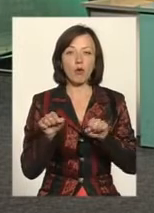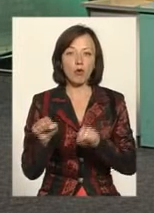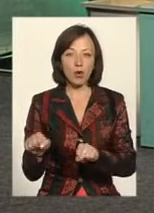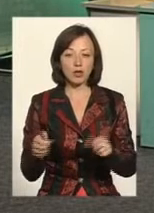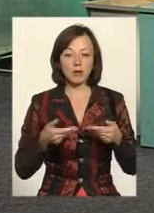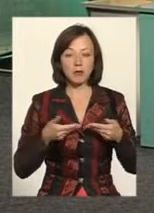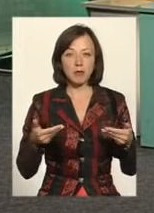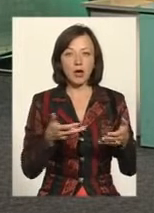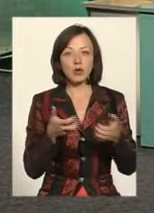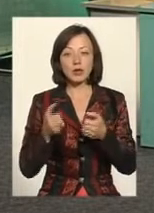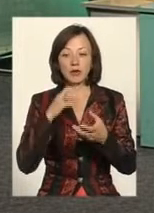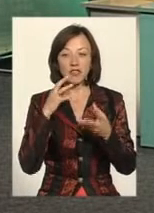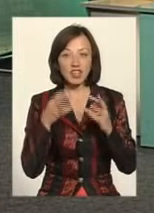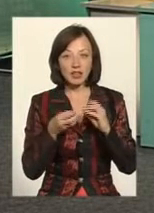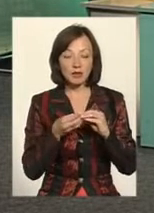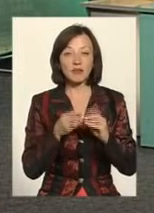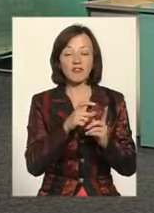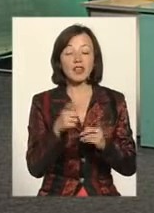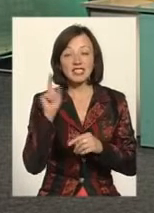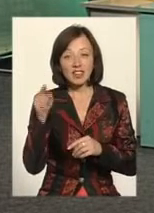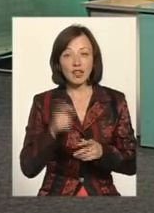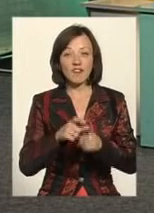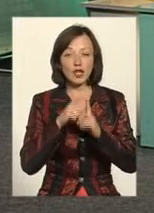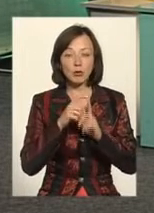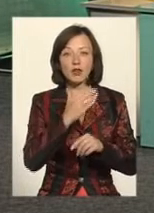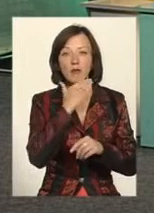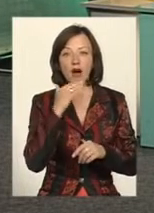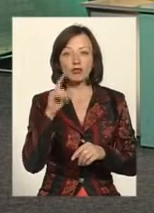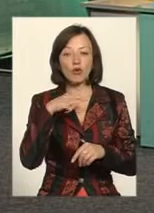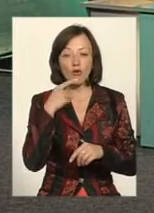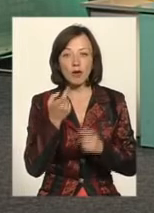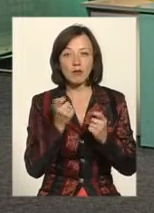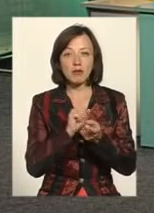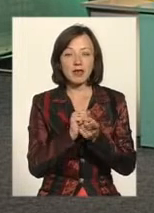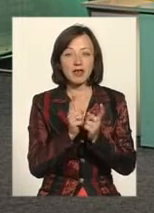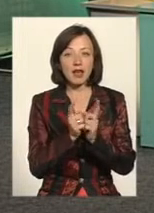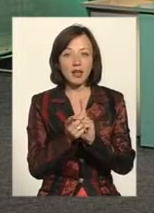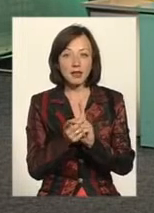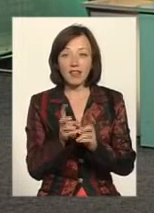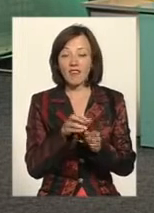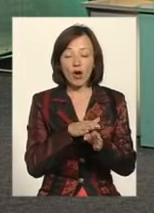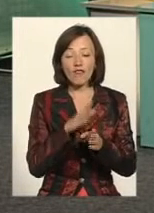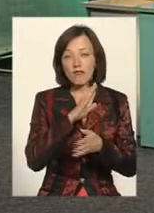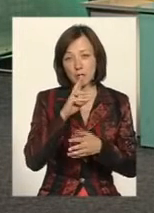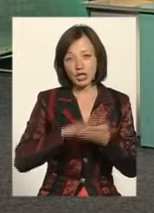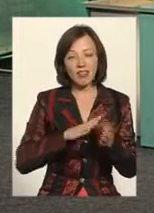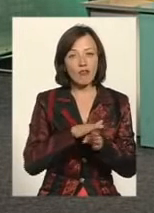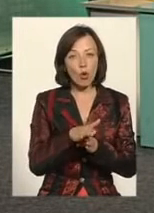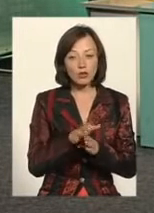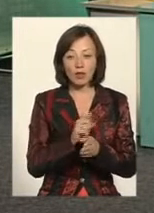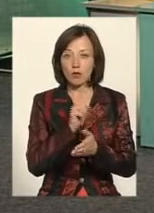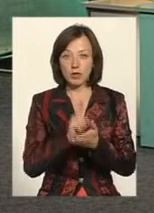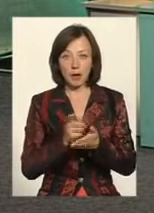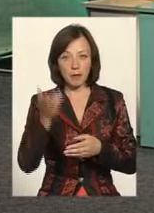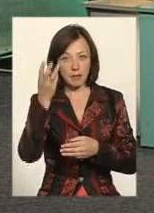ми отримуємо звіти відповіді, і ви розумієте, багато чого з того, що ми говоримо, воно міняється, але не виконується, але це не обов'язково, тому що ми,